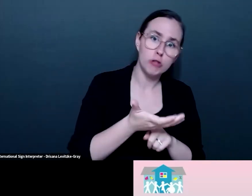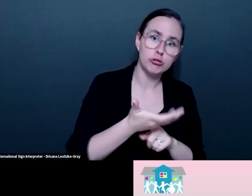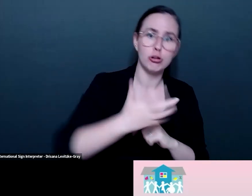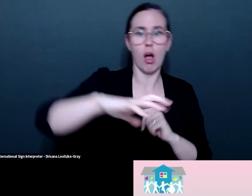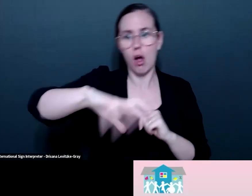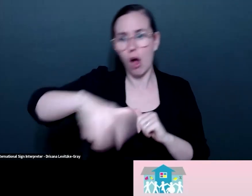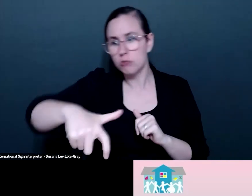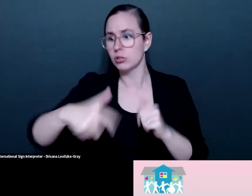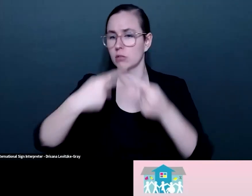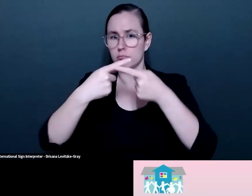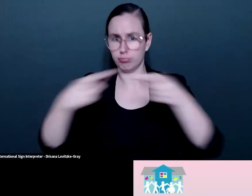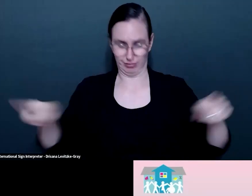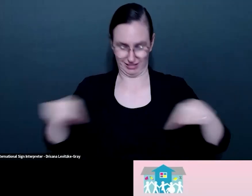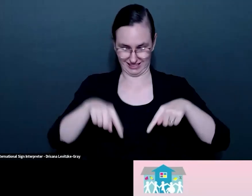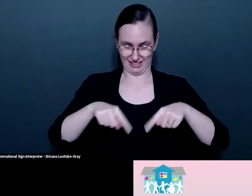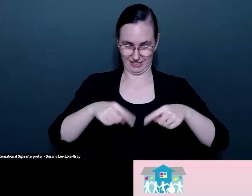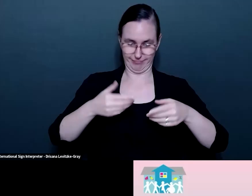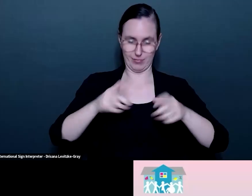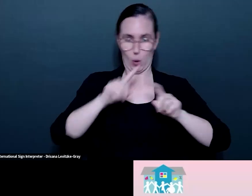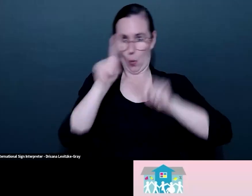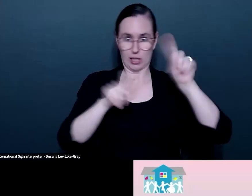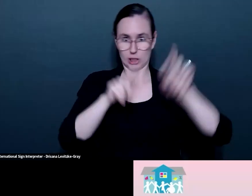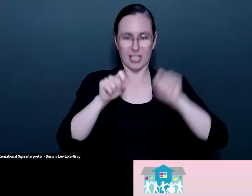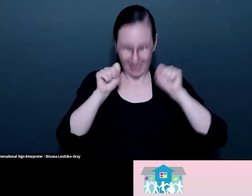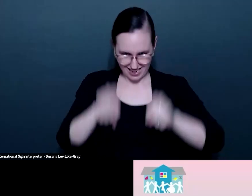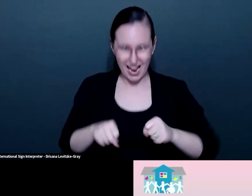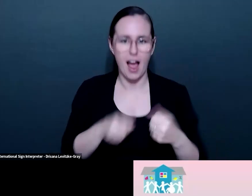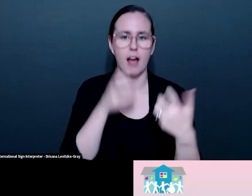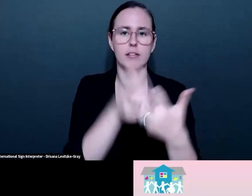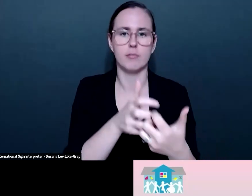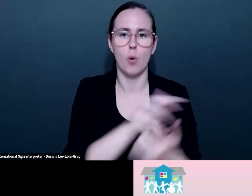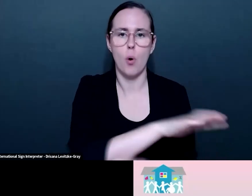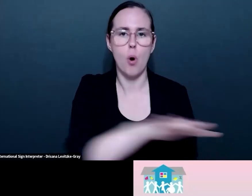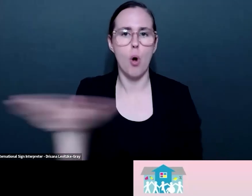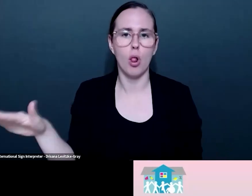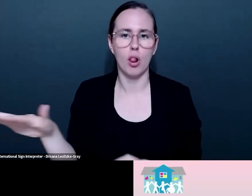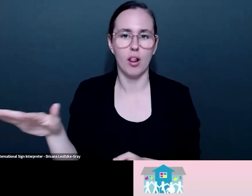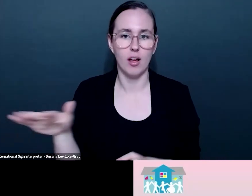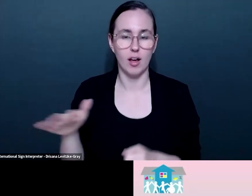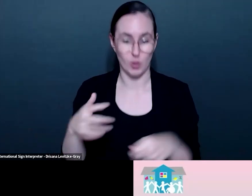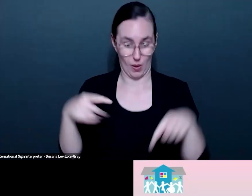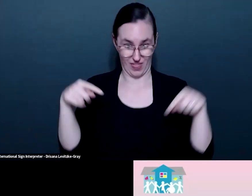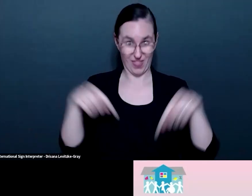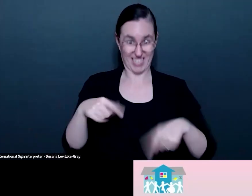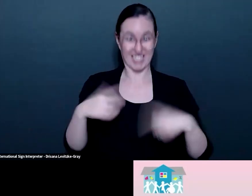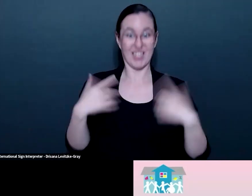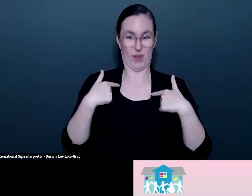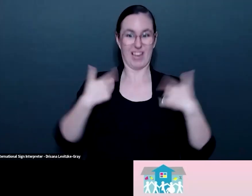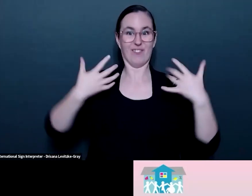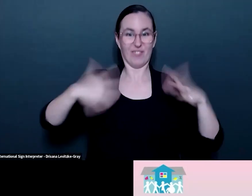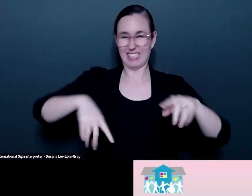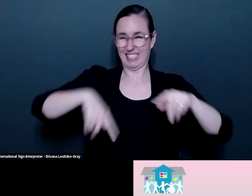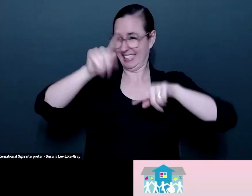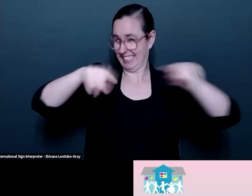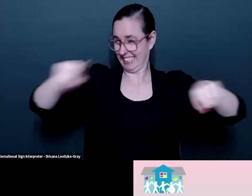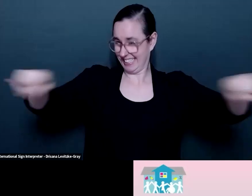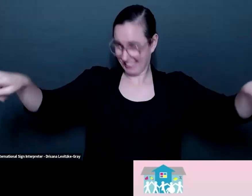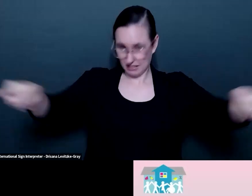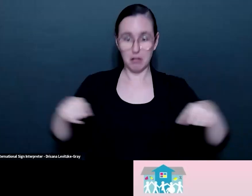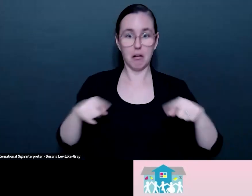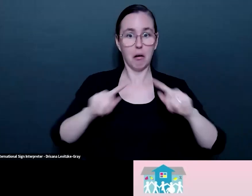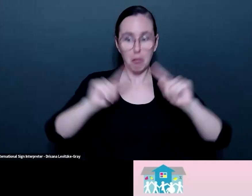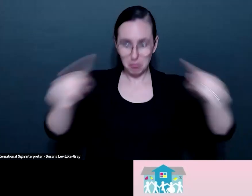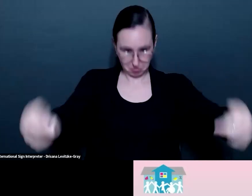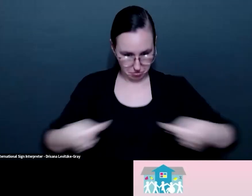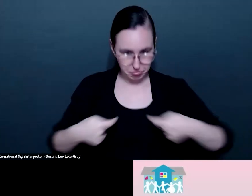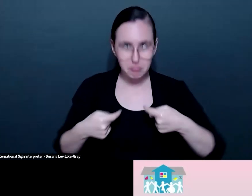on peut dire que plusieurs de ces contextes ont été adoptés juste pour